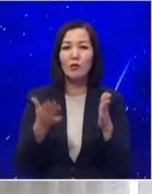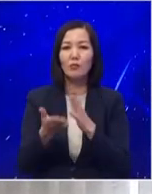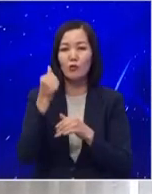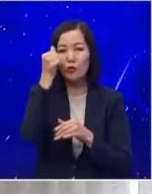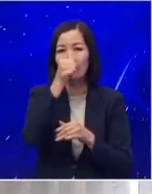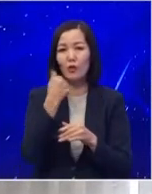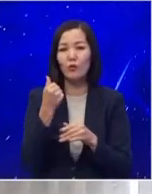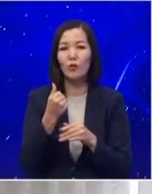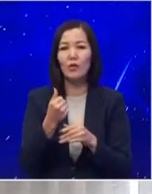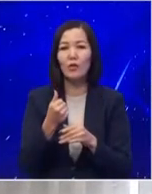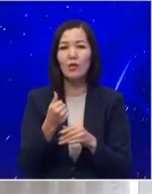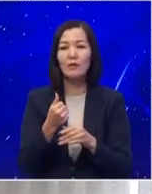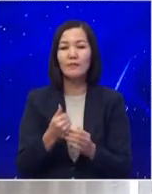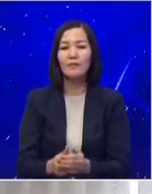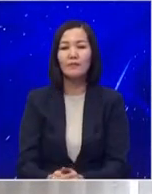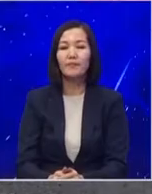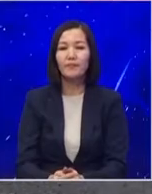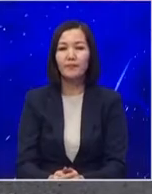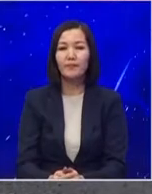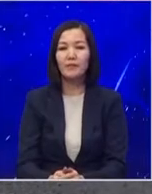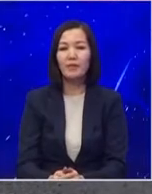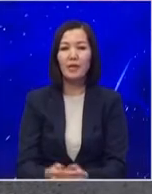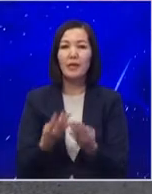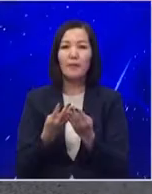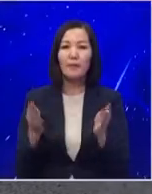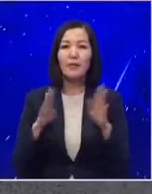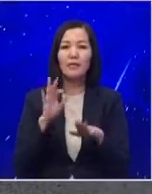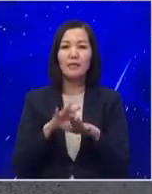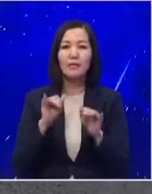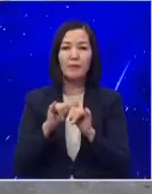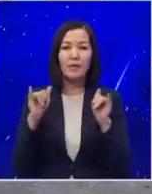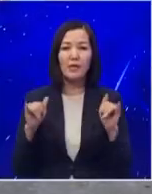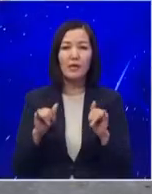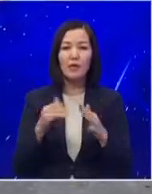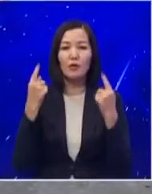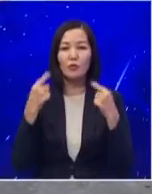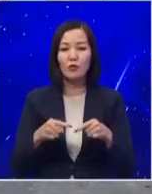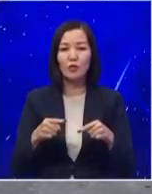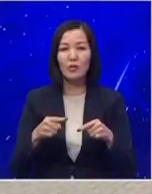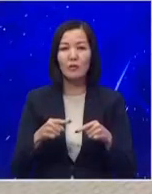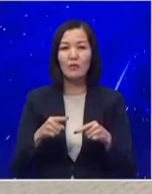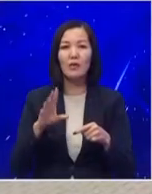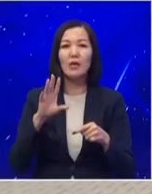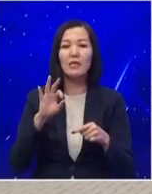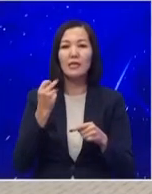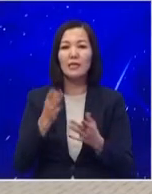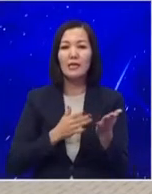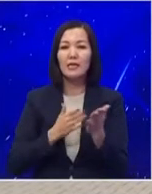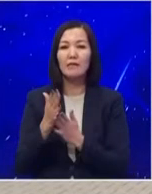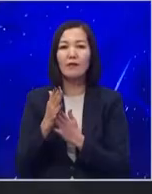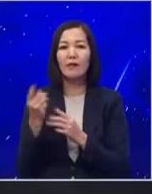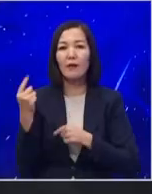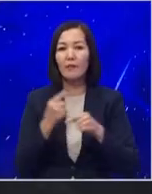году оно и видно пандемия нанесла значительный ущерб и социальной сфере объекты малого и среднего бизнеса